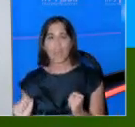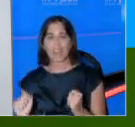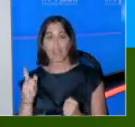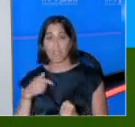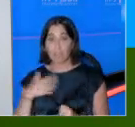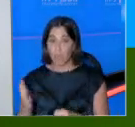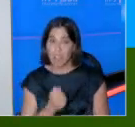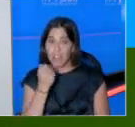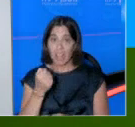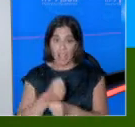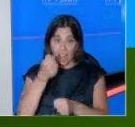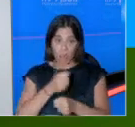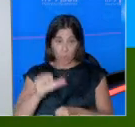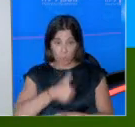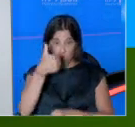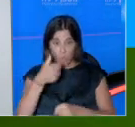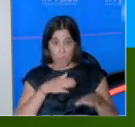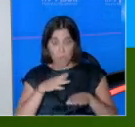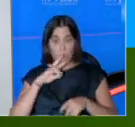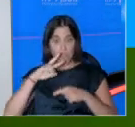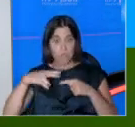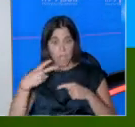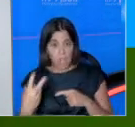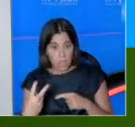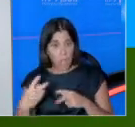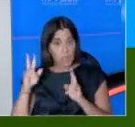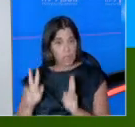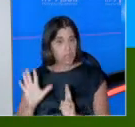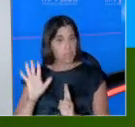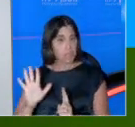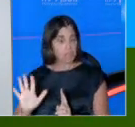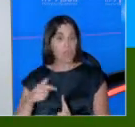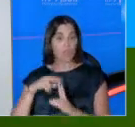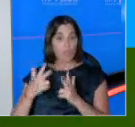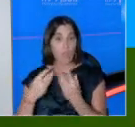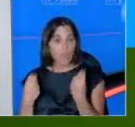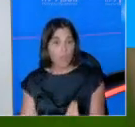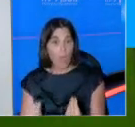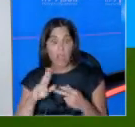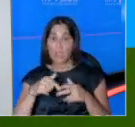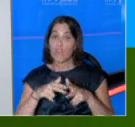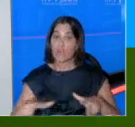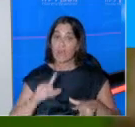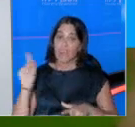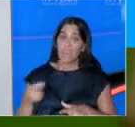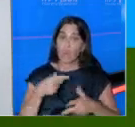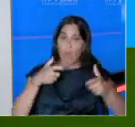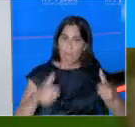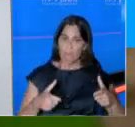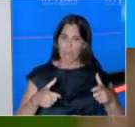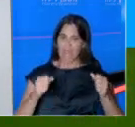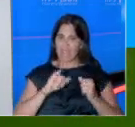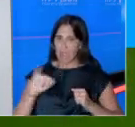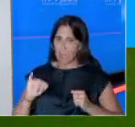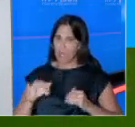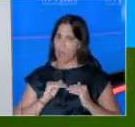אם הוא יצליח לעבוד בראשות ממשלה במשך שנתיים בצורה טובה, יש מצב שכל הבייס הימני המתון